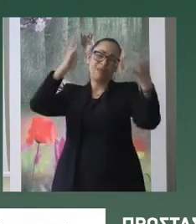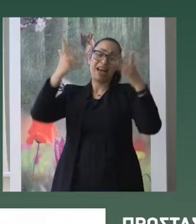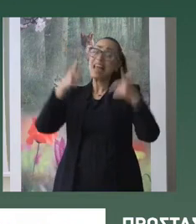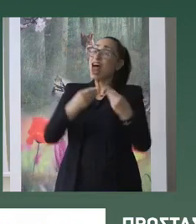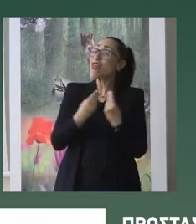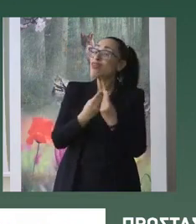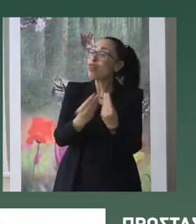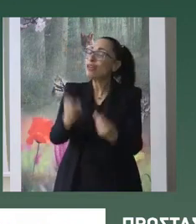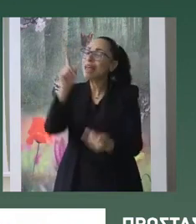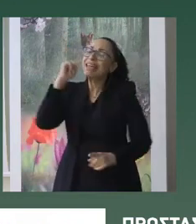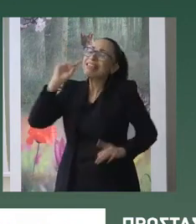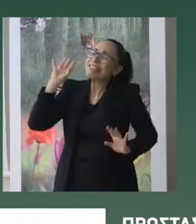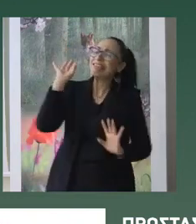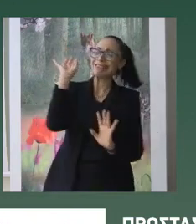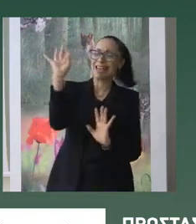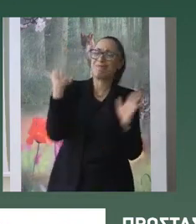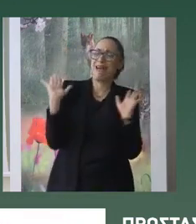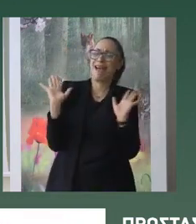αλλά